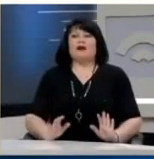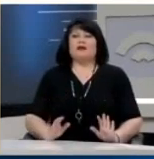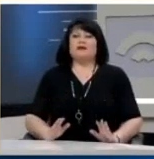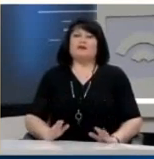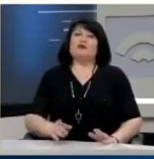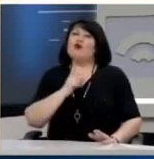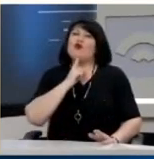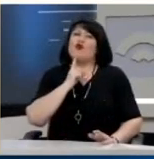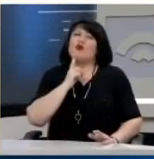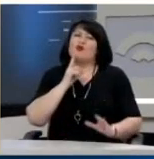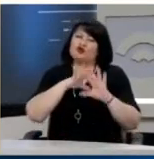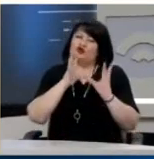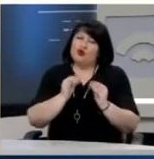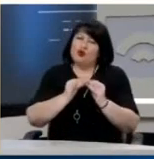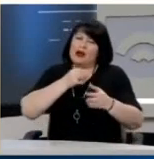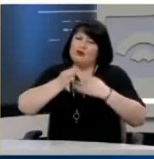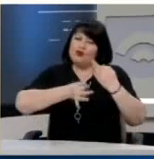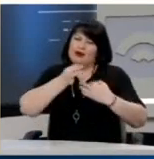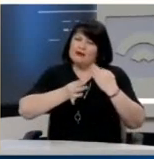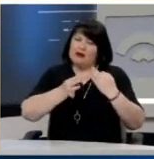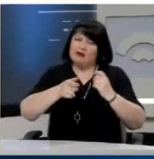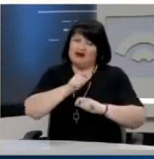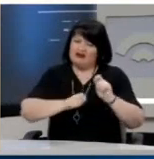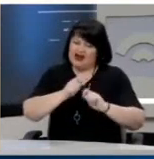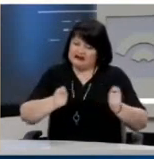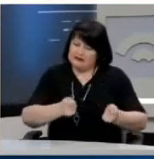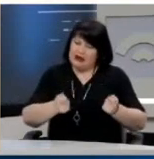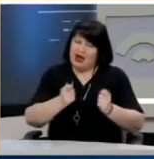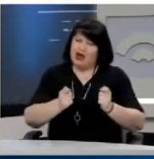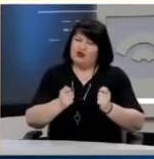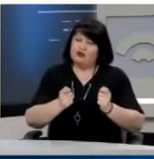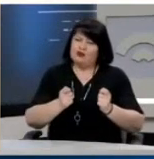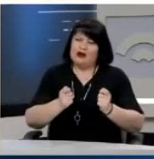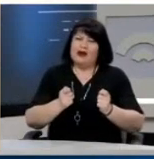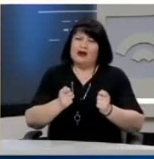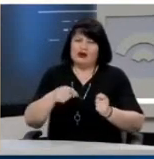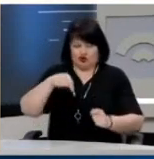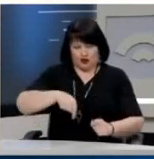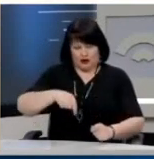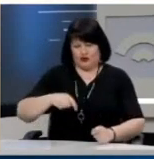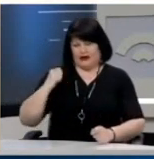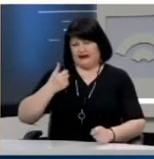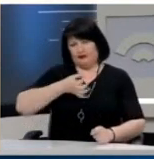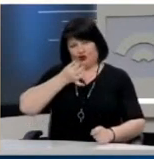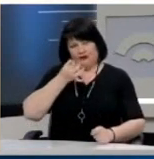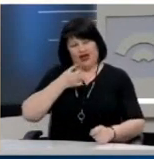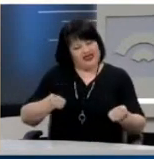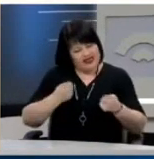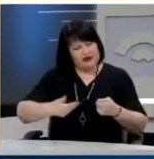έτσι όπως όλα όσα εξαγγείλαμε, νομοθετήσαμε και υλοποιούμε, έτσι θα κάνουμε και με όσα εξαγγέλθηκαν τώρα, χθες.